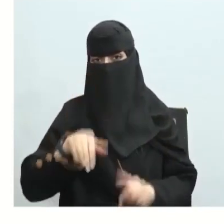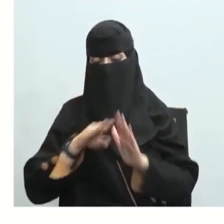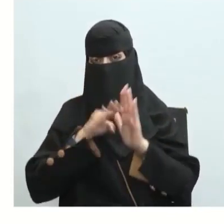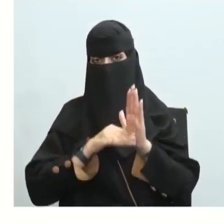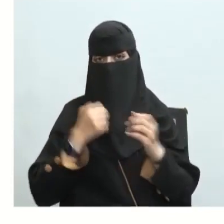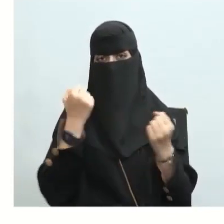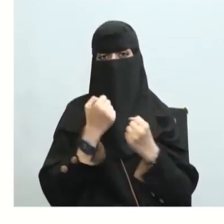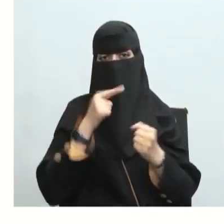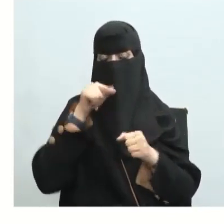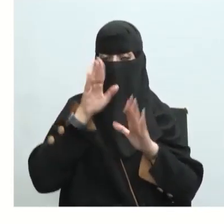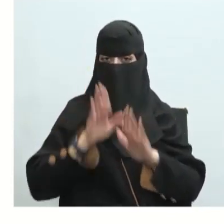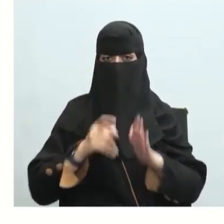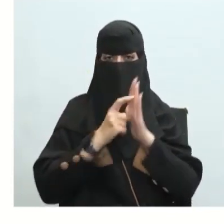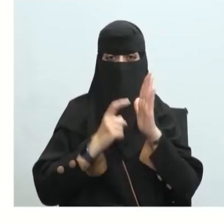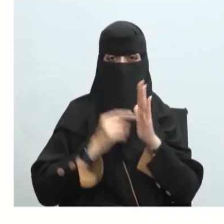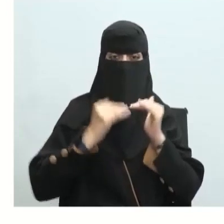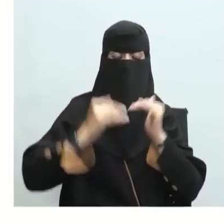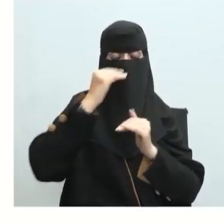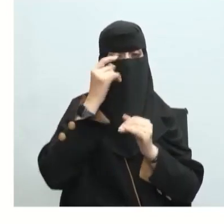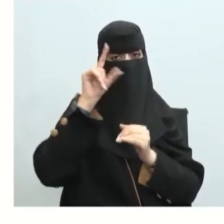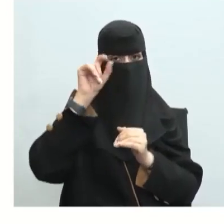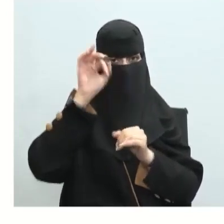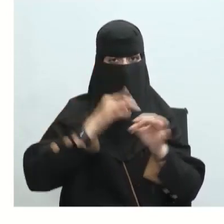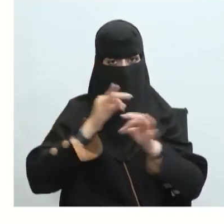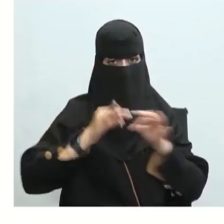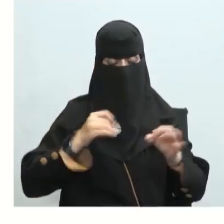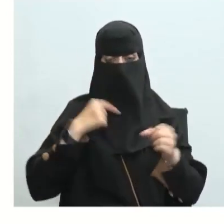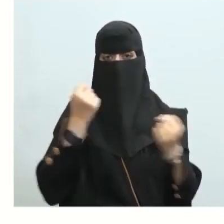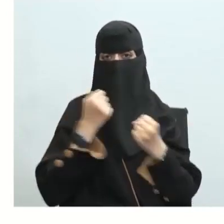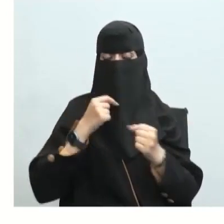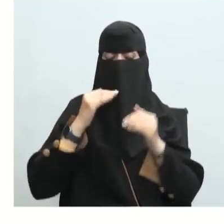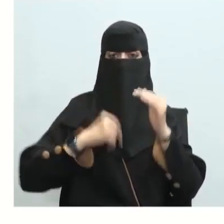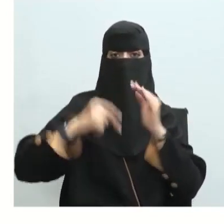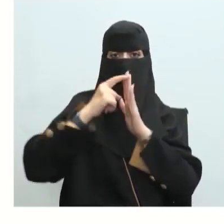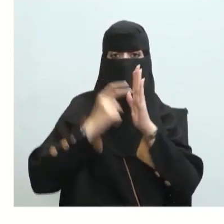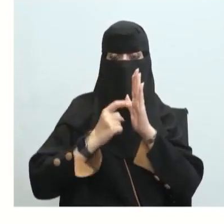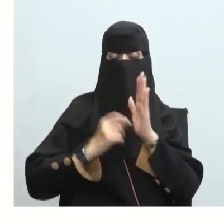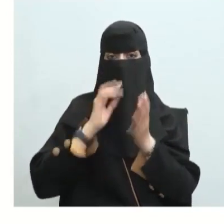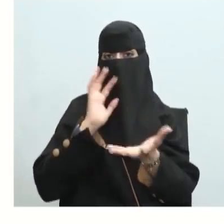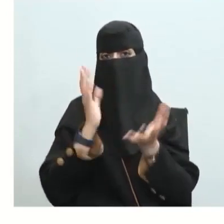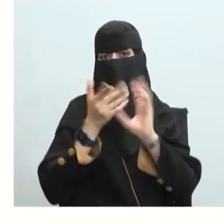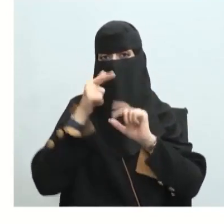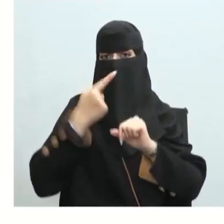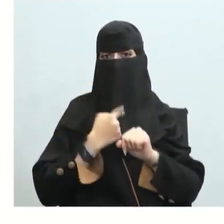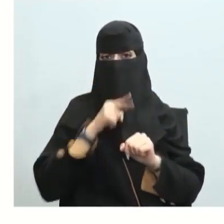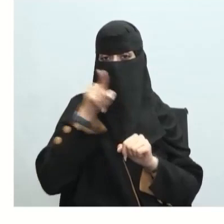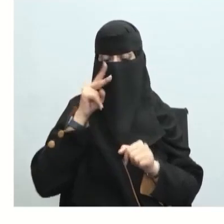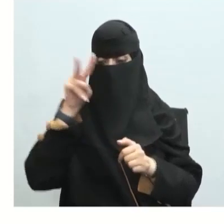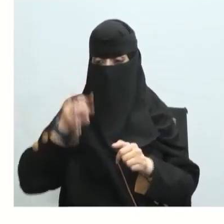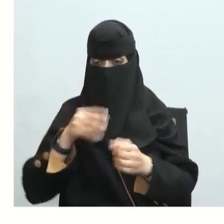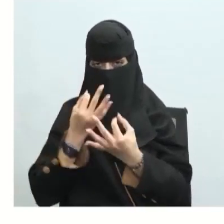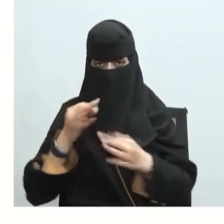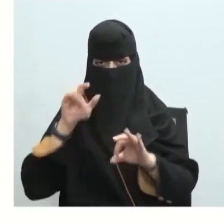التدريبي وفق معايير جوده تميزنا واستراتيجيات تدريبيه ذات معايير عالميه ونامل منكم الاطلاع على كامل